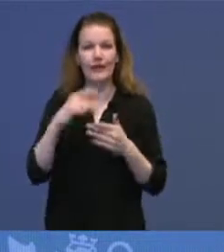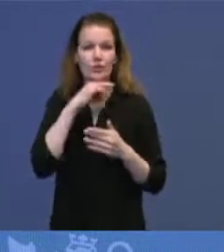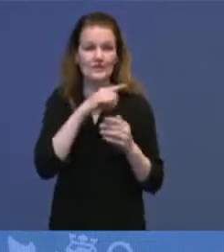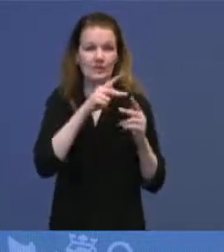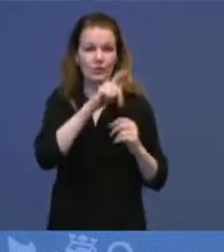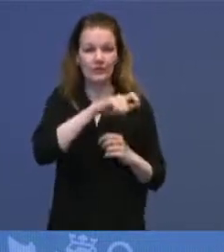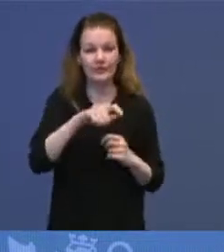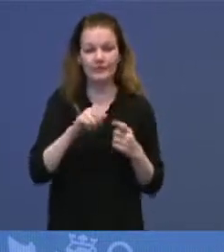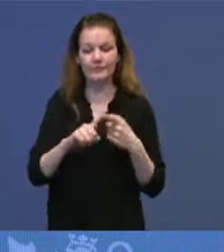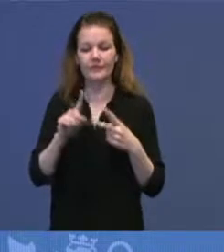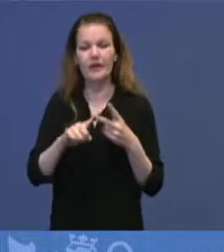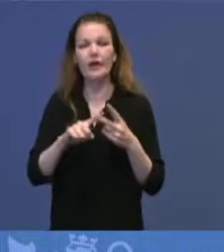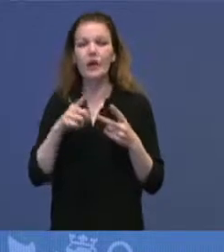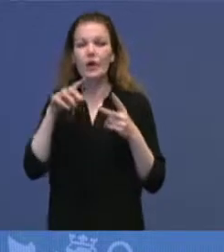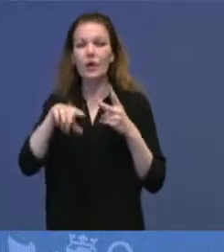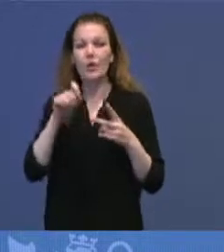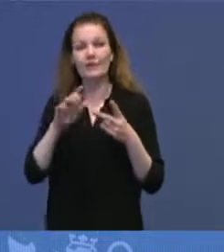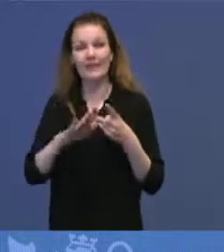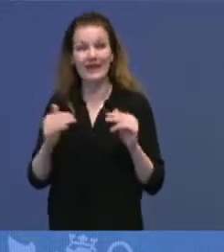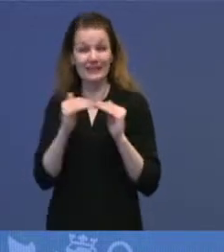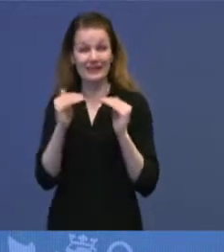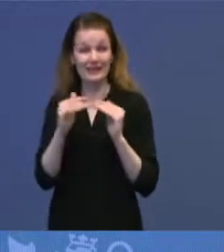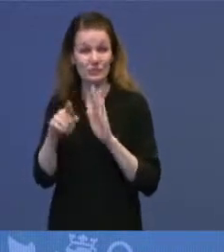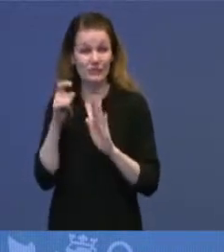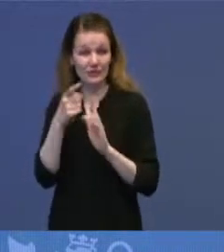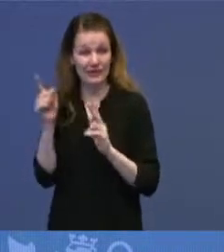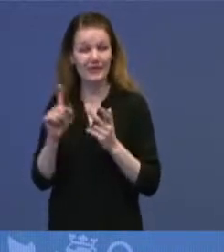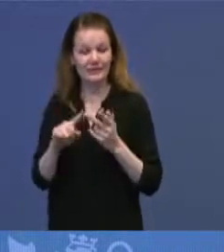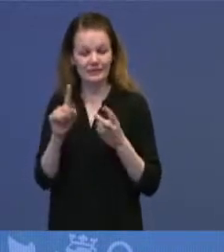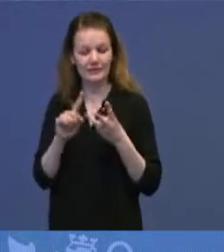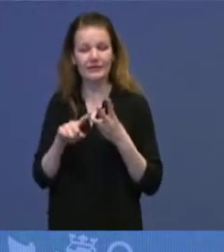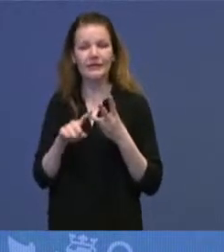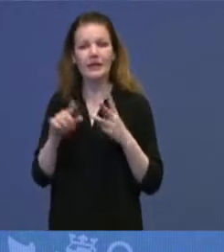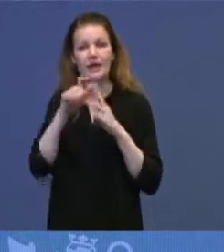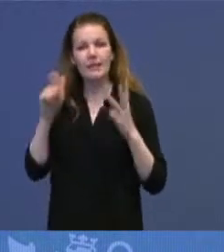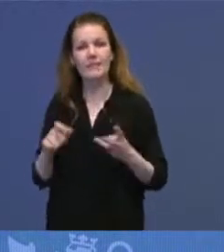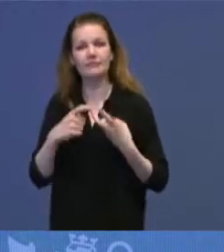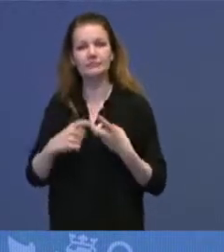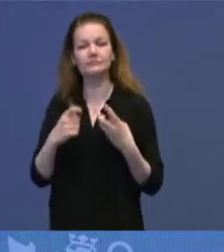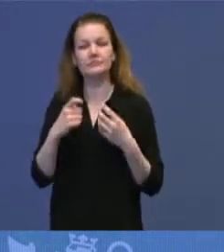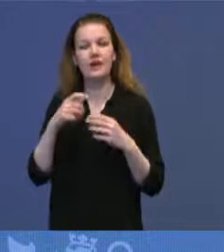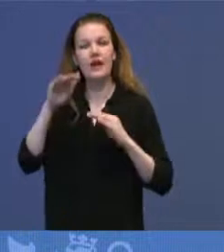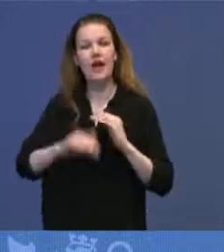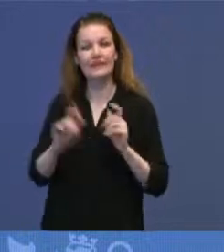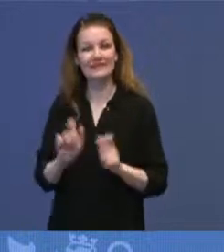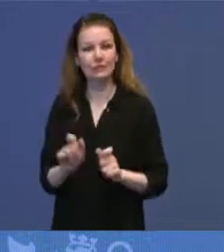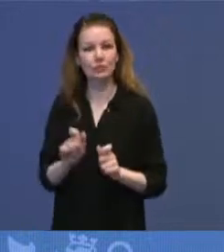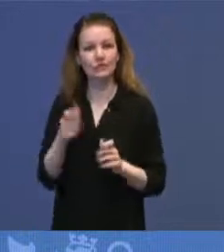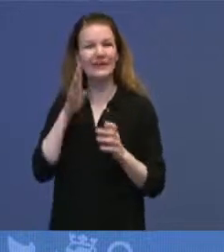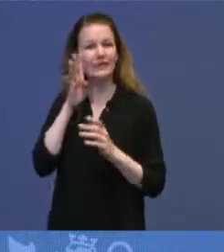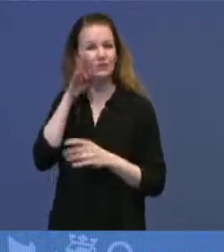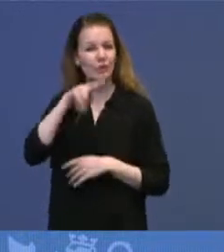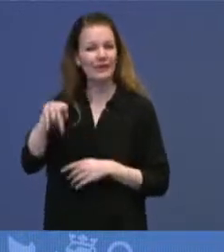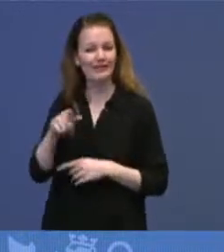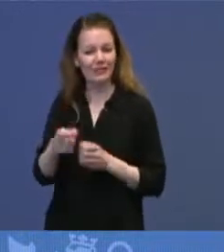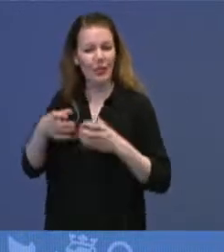for bedrifter med likviditetsutfordringer. Og at rammen for lavrisikolån gjennom Innovasjon Norge økes. Og i